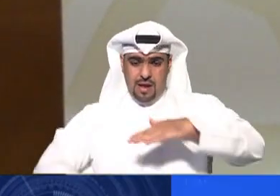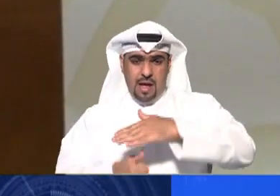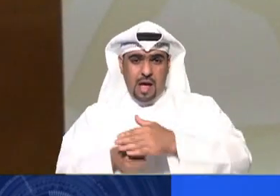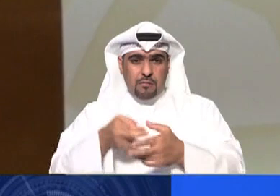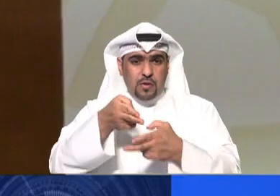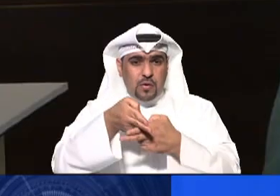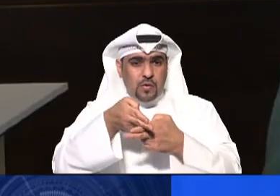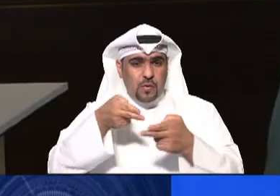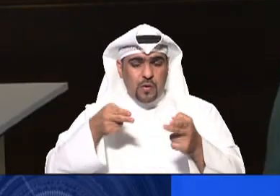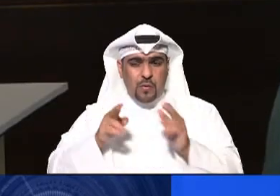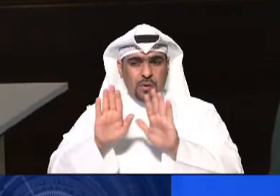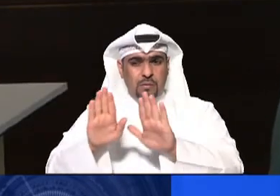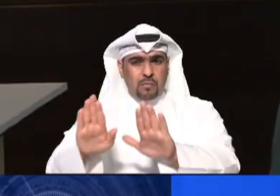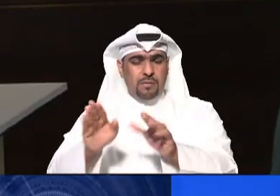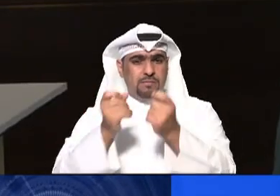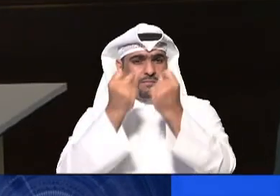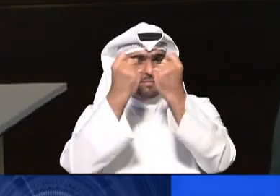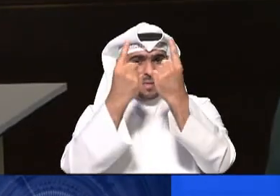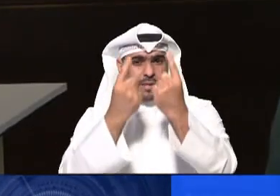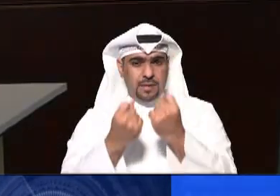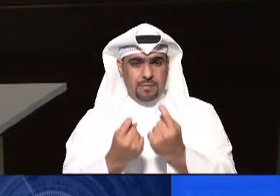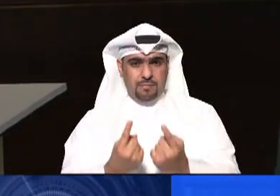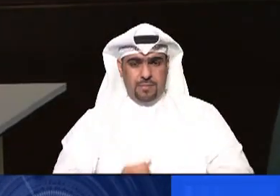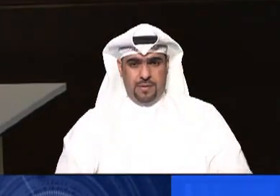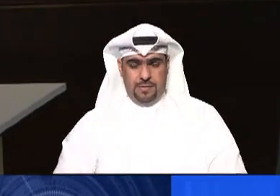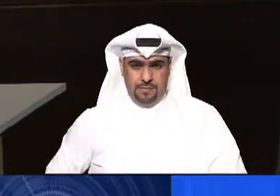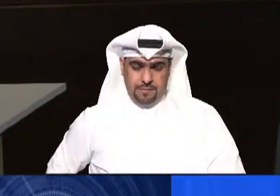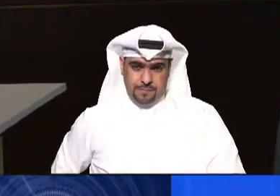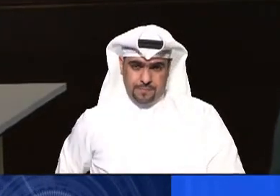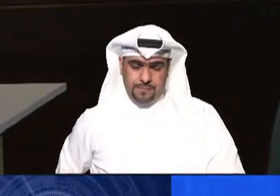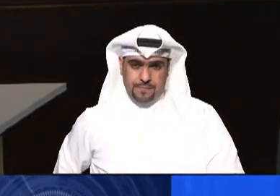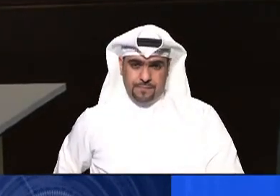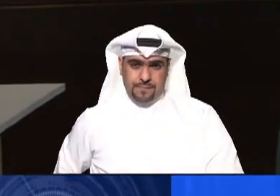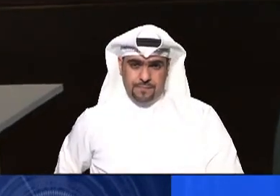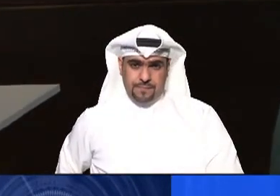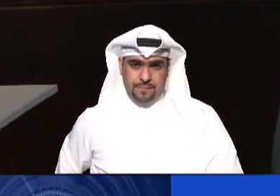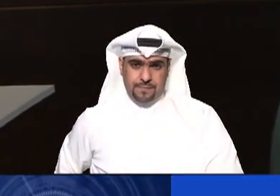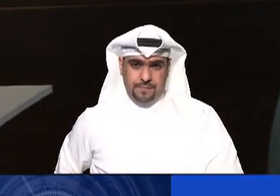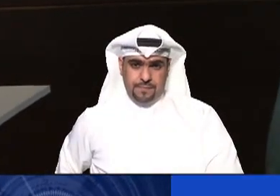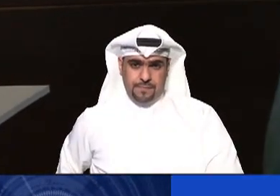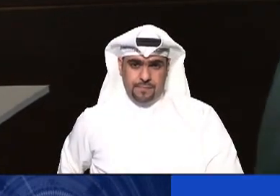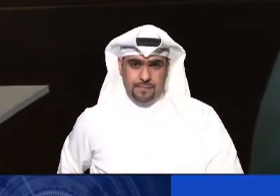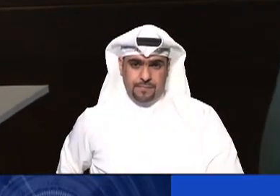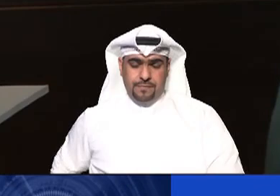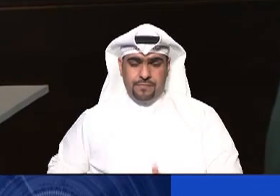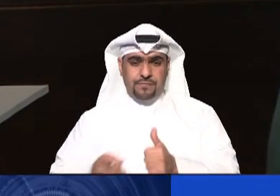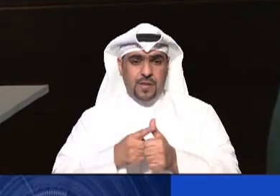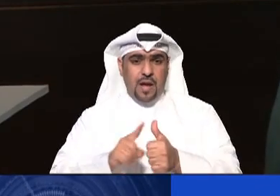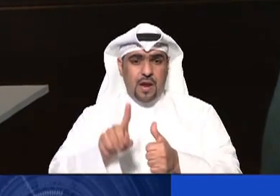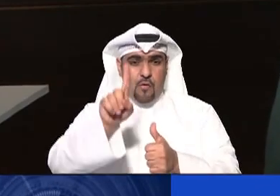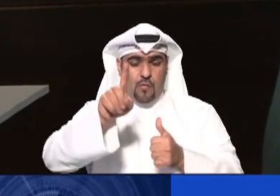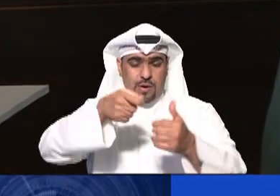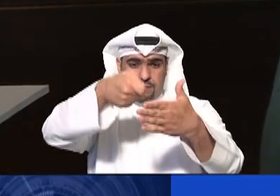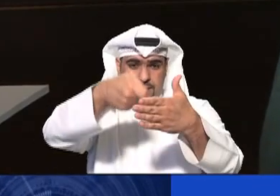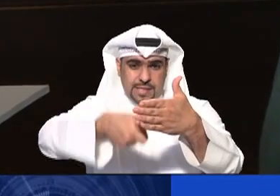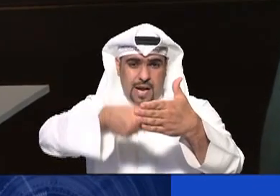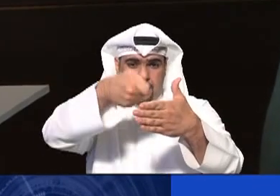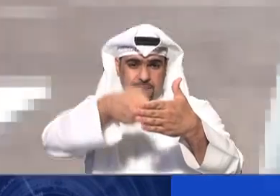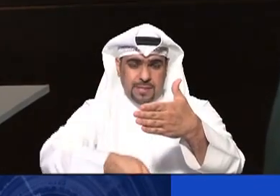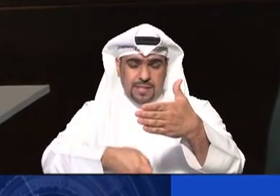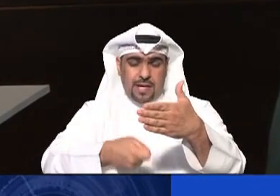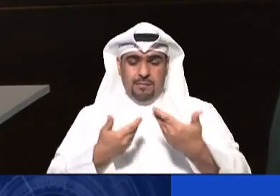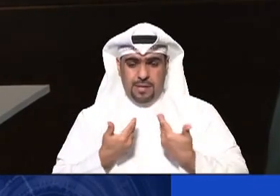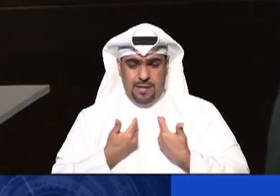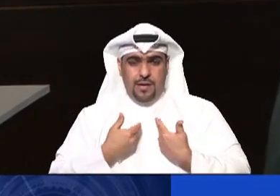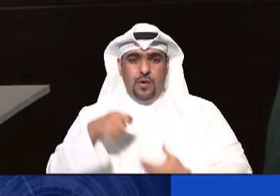الجابر الصباح. نعزي باسم وزارة الخارجية السودانية وباسم حكومة وشعب السودان الشعب